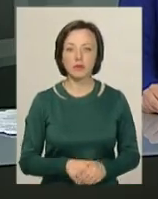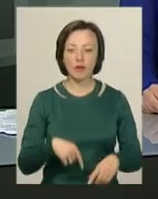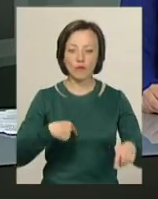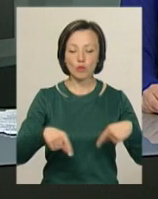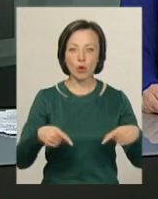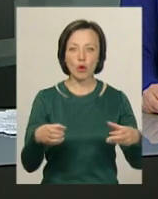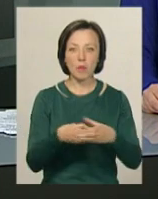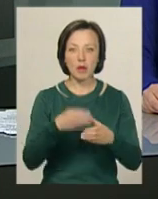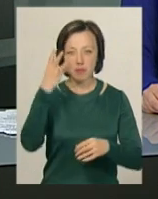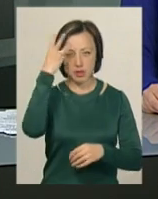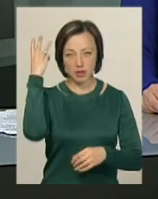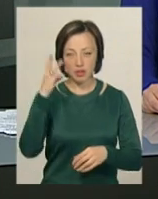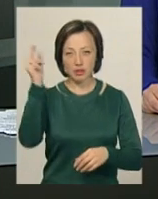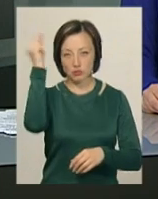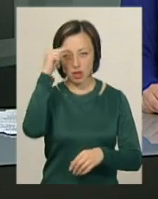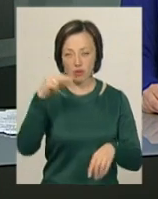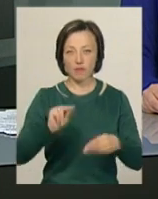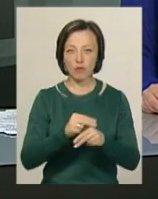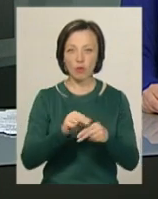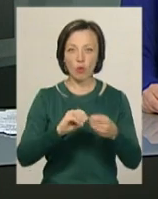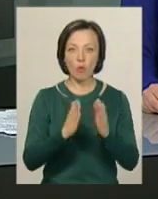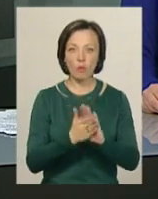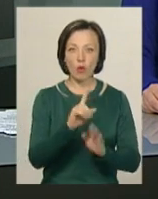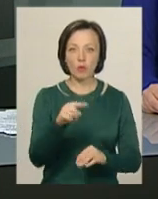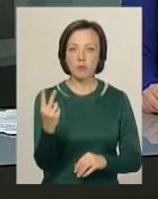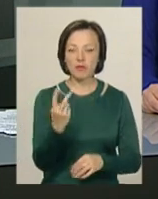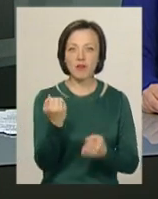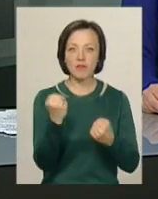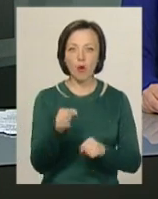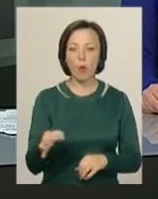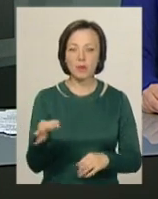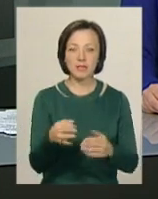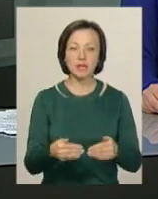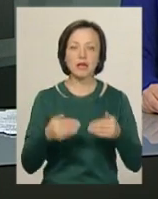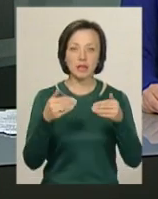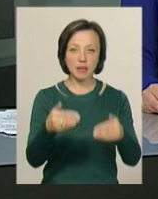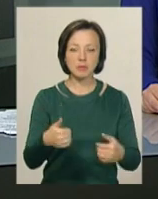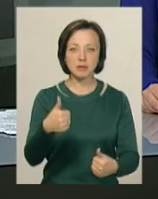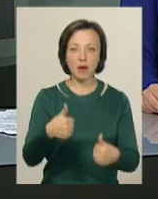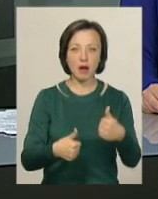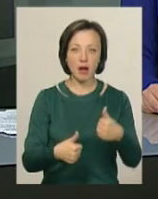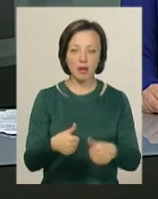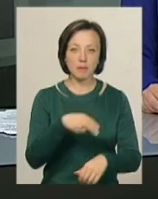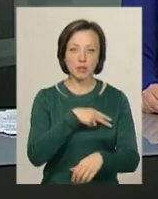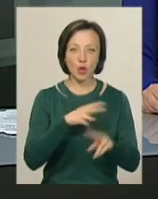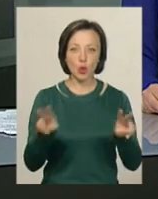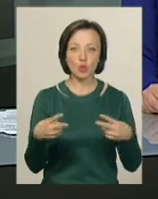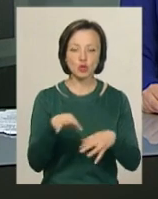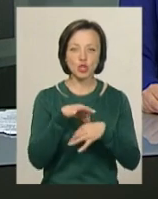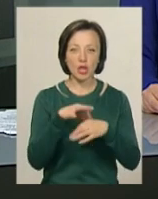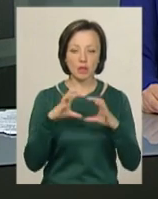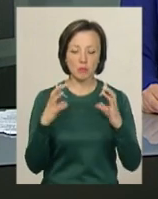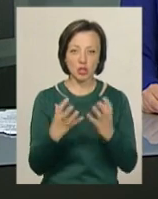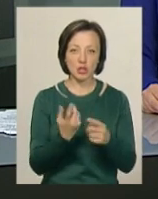Футбольна команда Хмельницького навчально-виховного комплексу номер 2 виграла обласний етап всеукраїнських змагань на призи клубу «Шкіряний